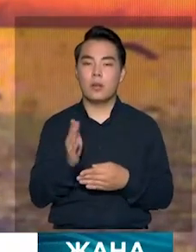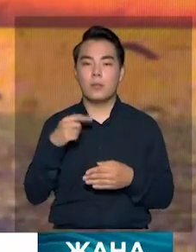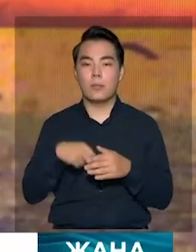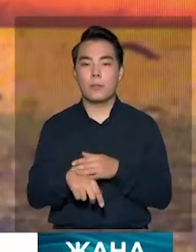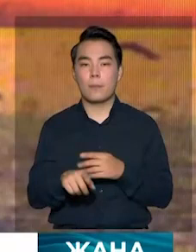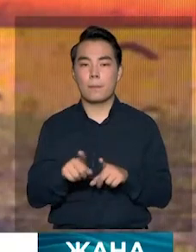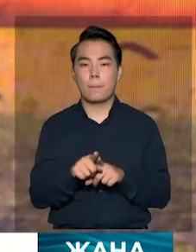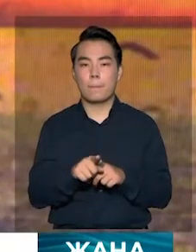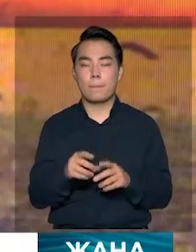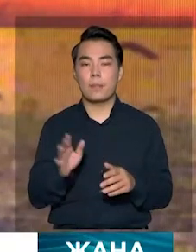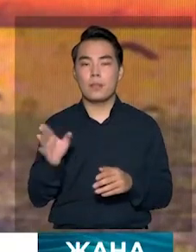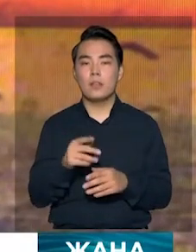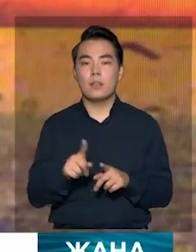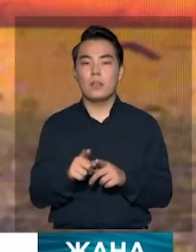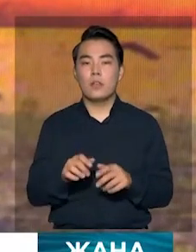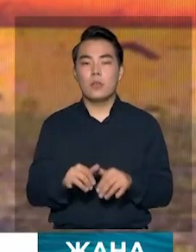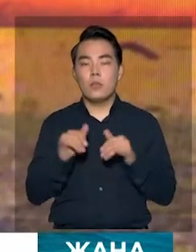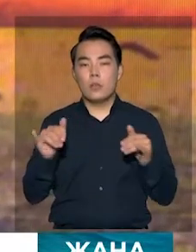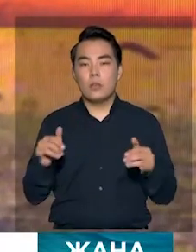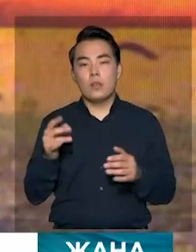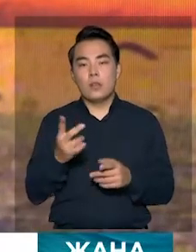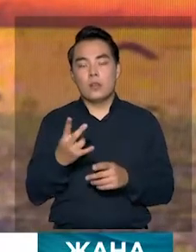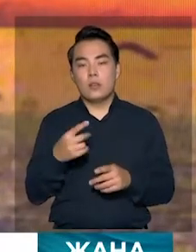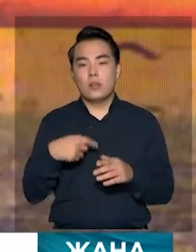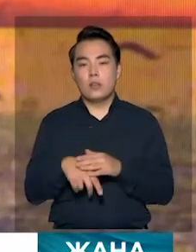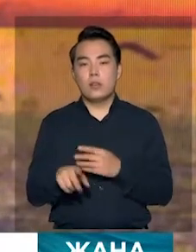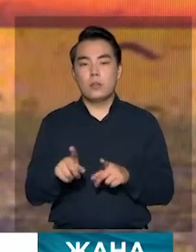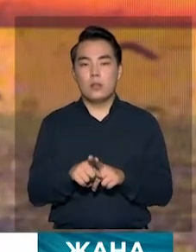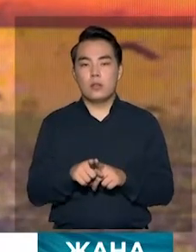түсіндіру жұмыстарын қазір күшейтудеміз. Мынау FAO деген